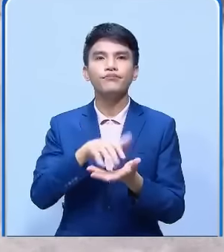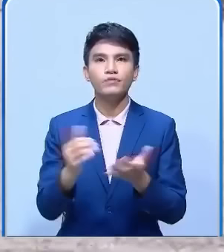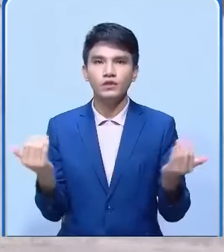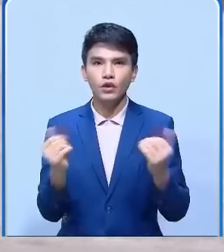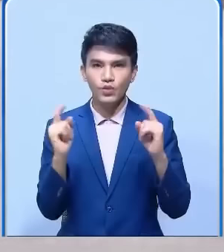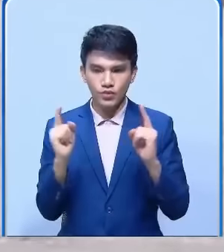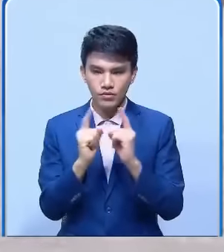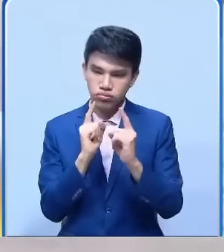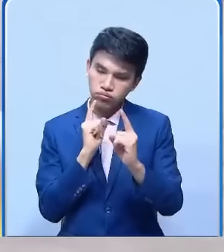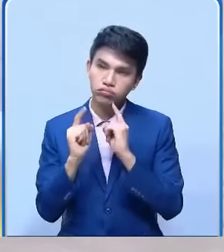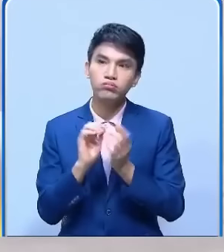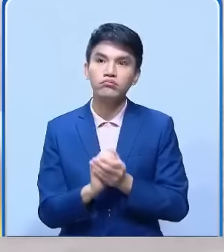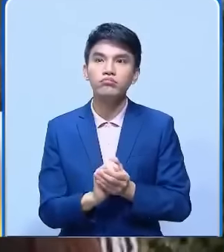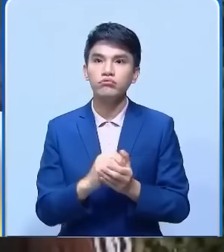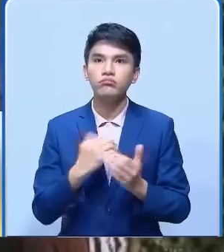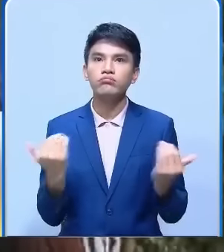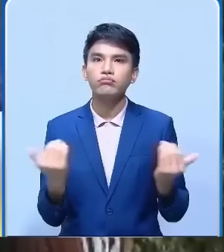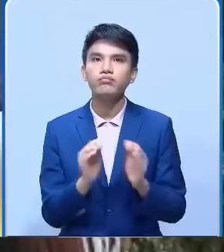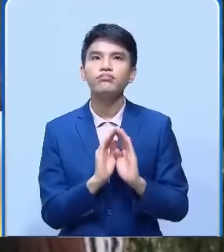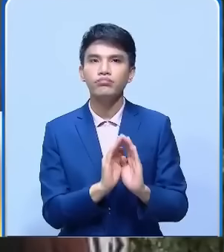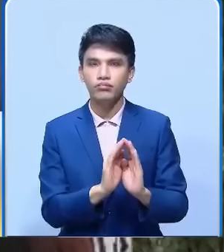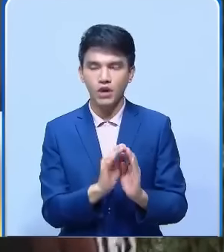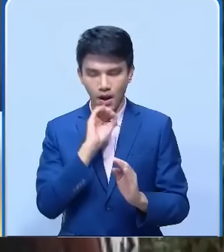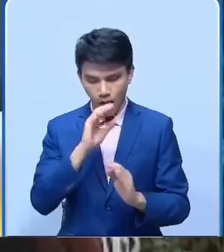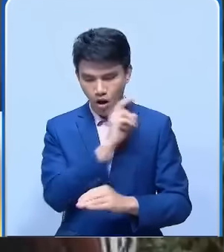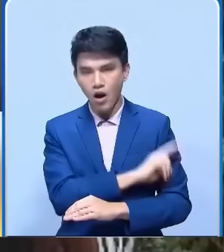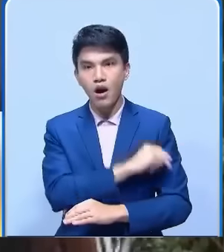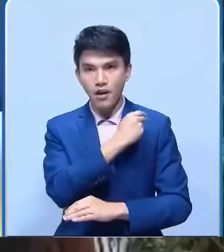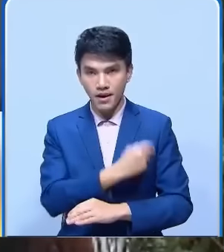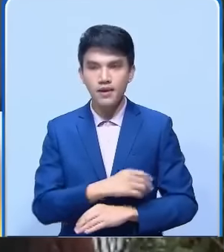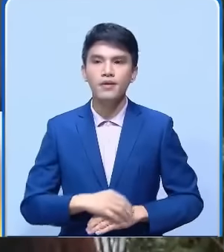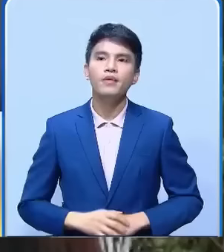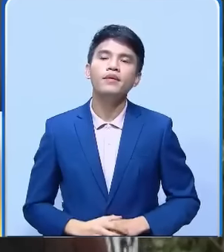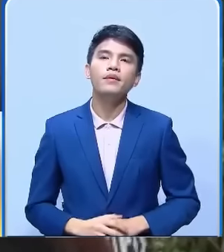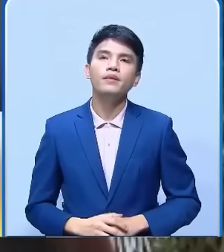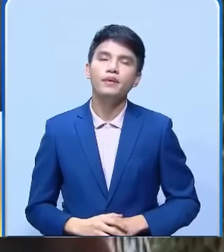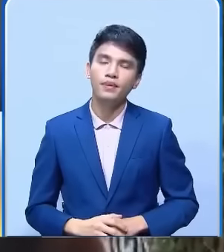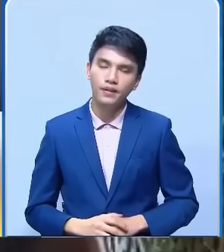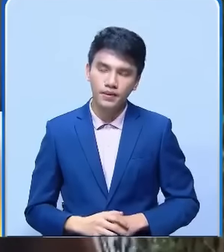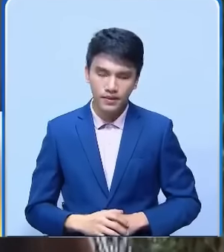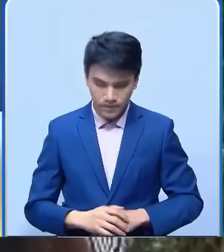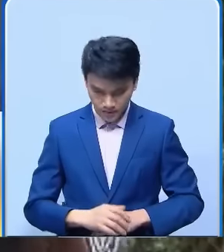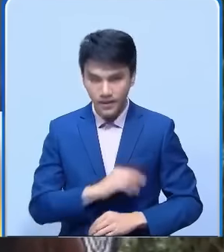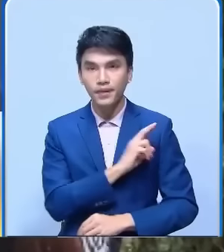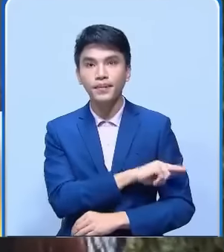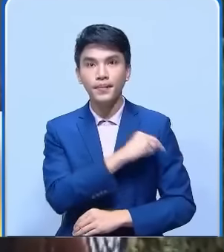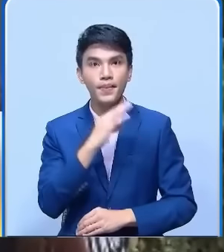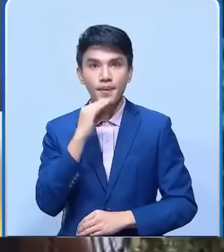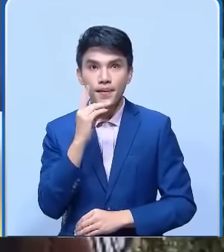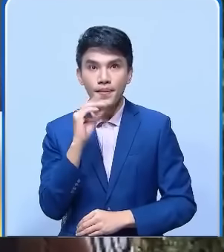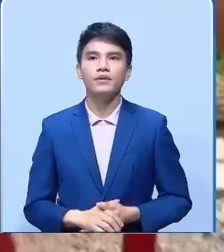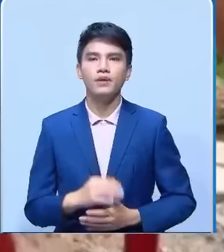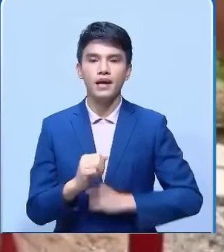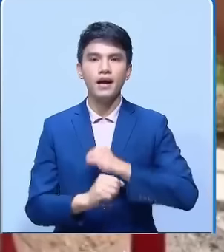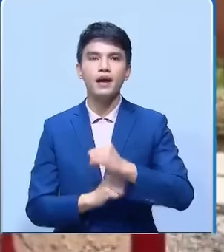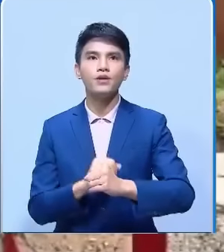วว่าต้องการจะเก็บเด็กเอาไว้บอกคุณหมอไปแล้วก็เป็นไปตามที่แม่บอกเมื่อสักครู่ว่าคุณหมอพูดยังไงกับน้องเนี่ยนะครับเป็นภาพที่นางสา